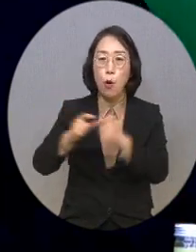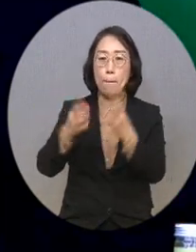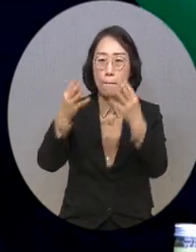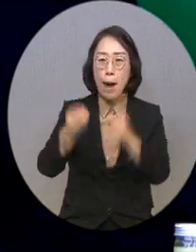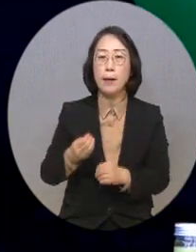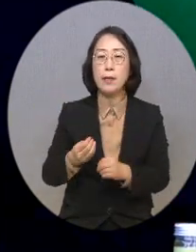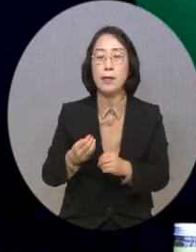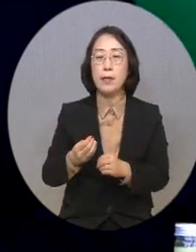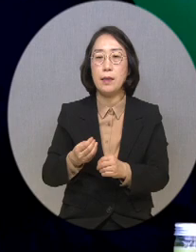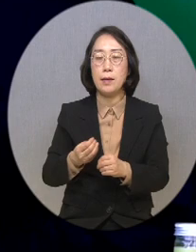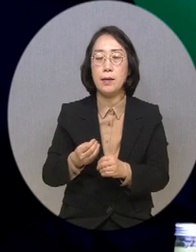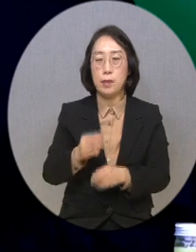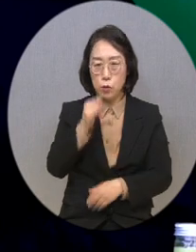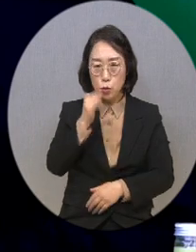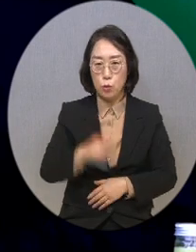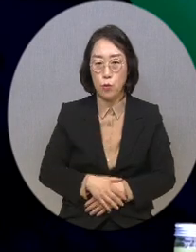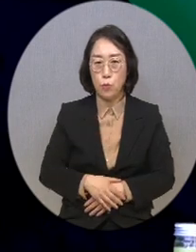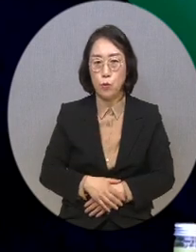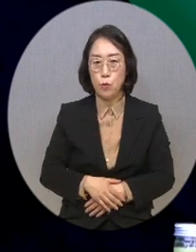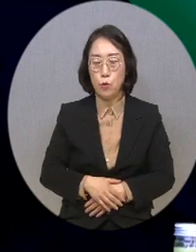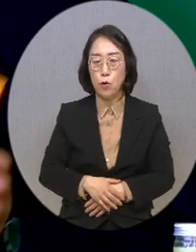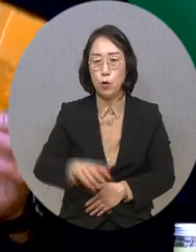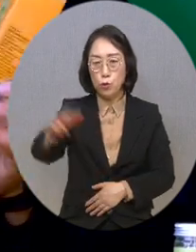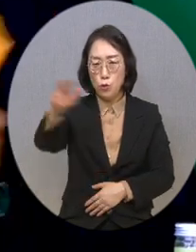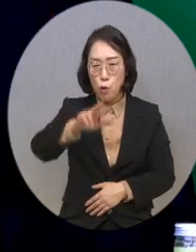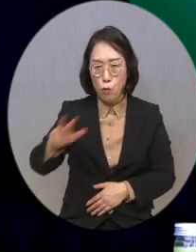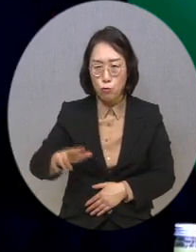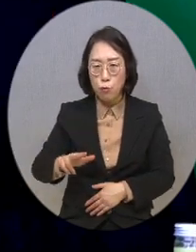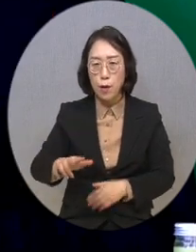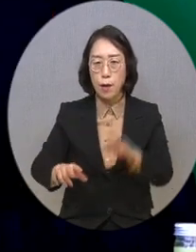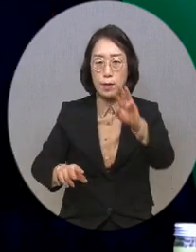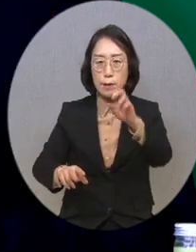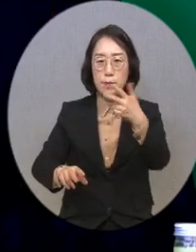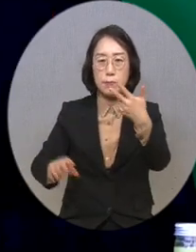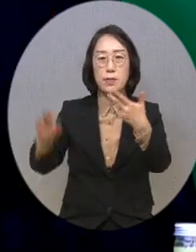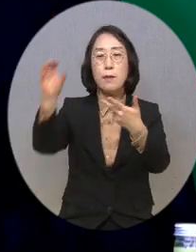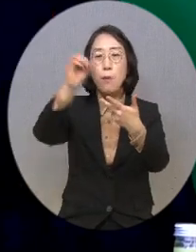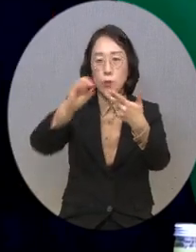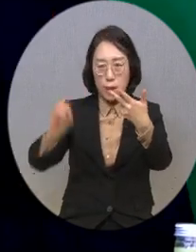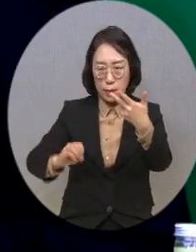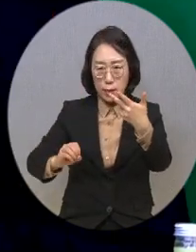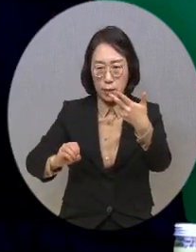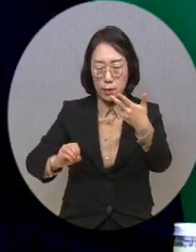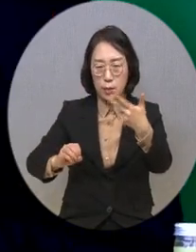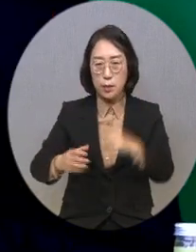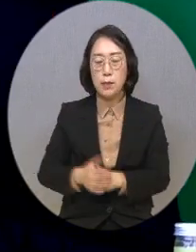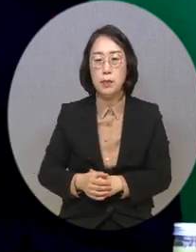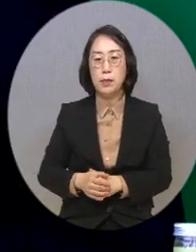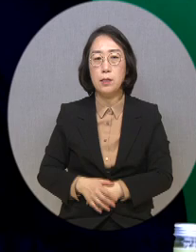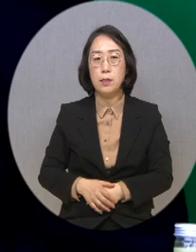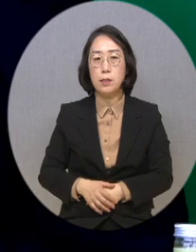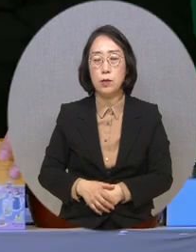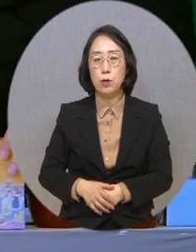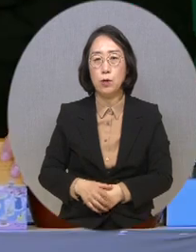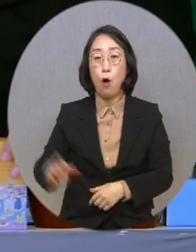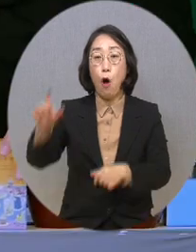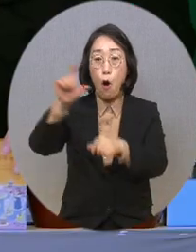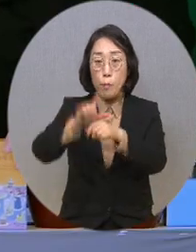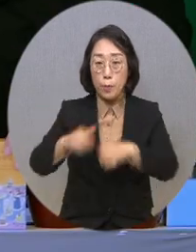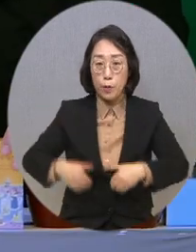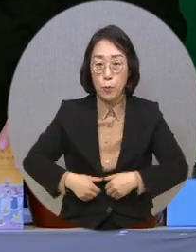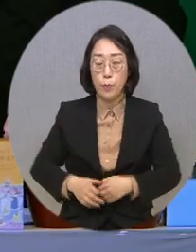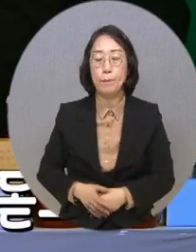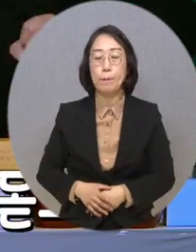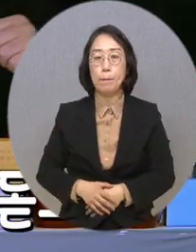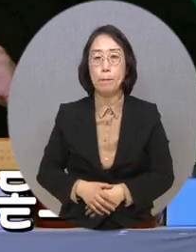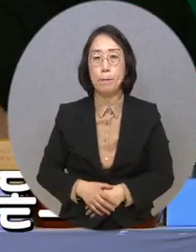보성 지역에서 전국 차 재배 면적의 한 전국의 한 37% 준비하고 있습니다. 더 해야겠네. 더 해야겠어. 근데 저는